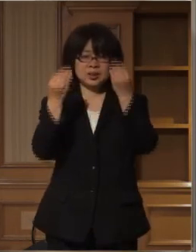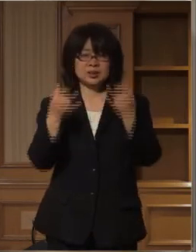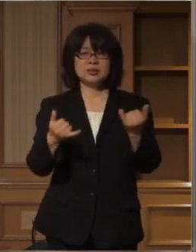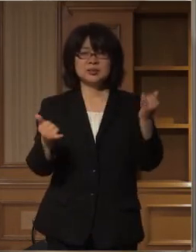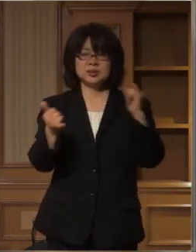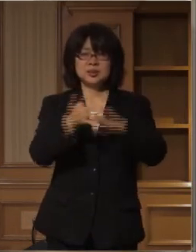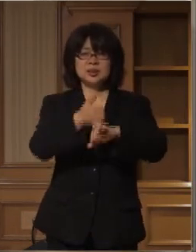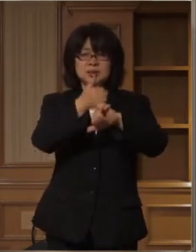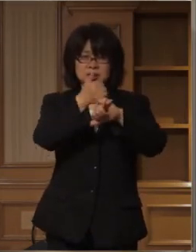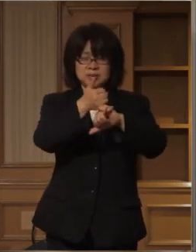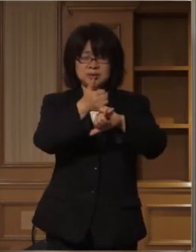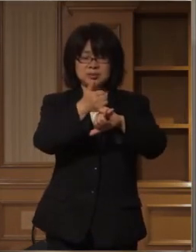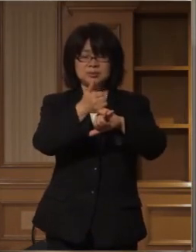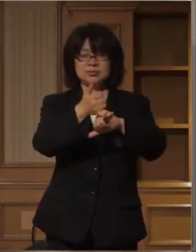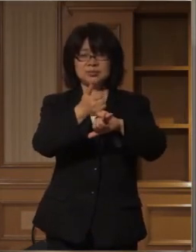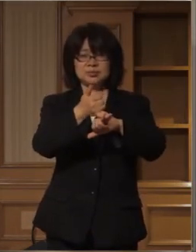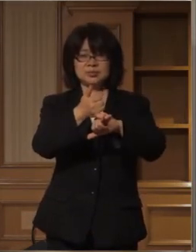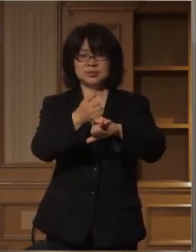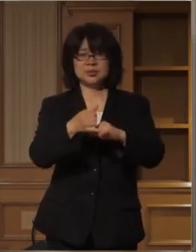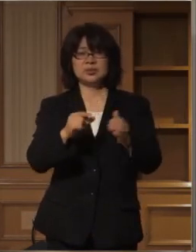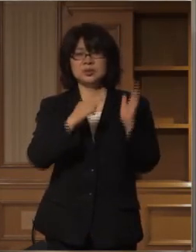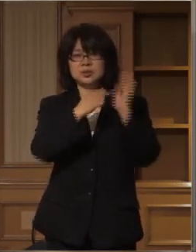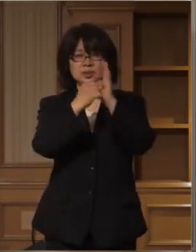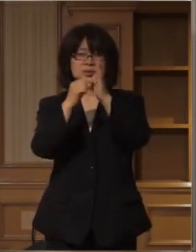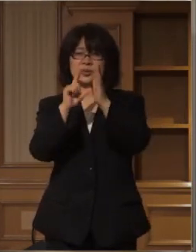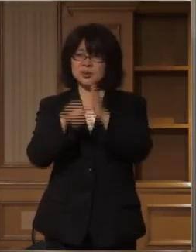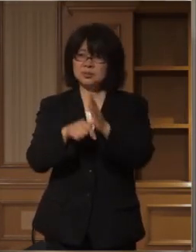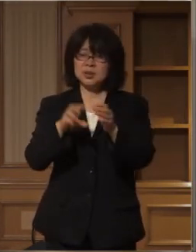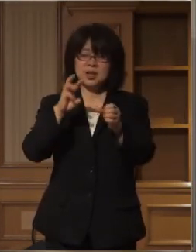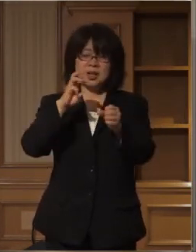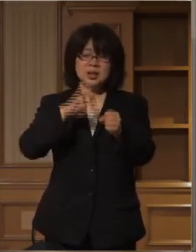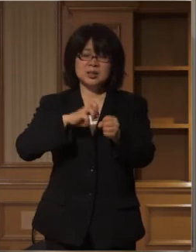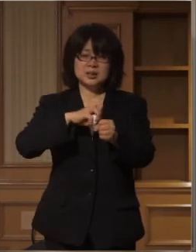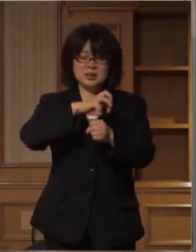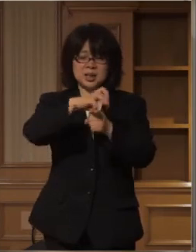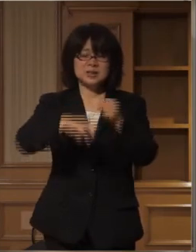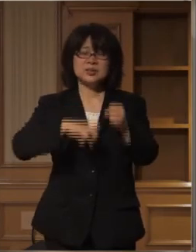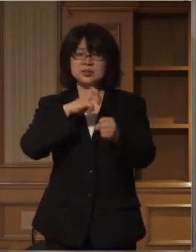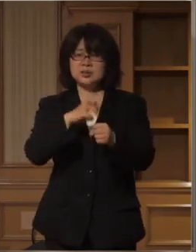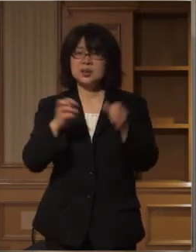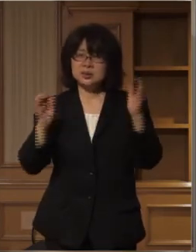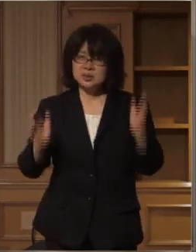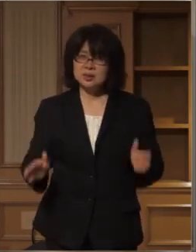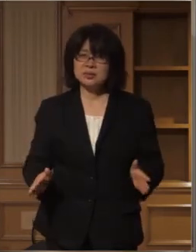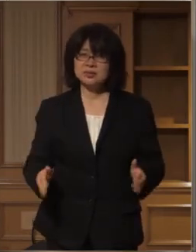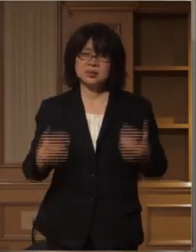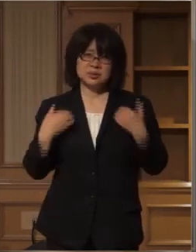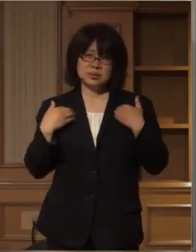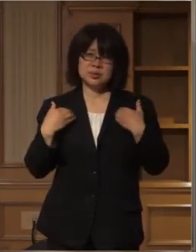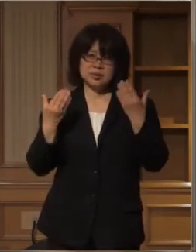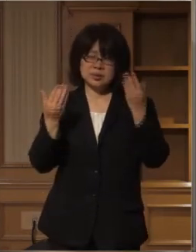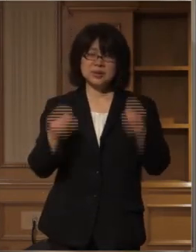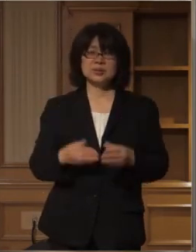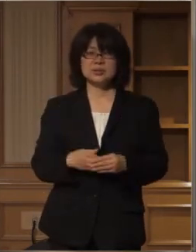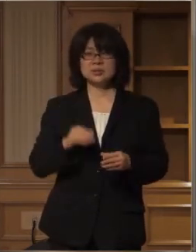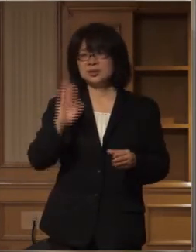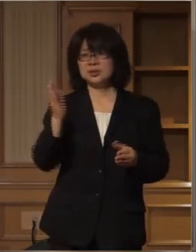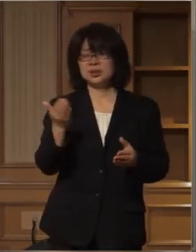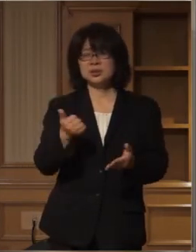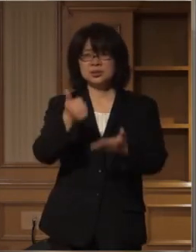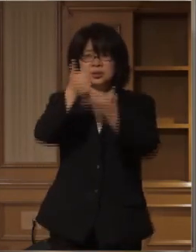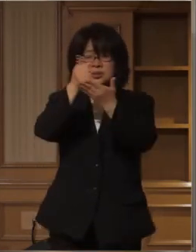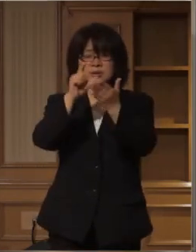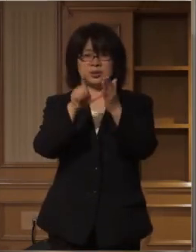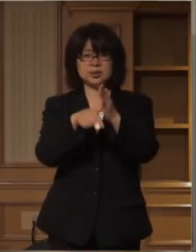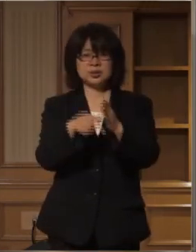時はですね、東南アジア最大の4万人の教会での働きと、それから殉教者が起きたその教